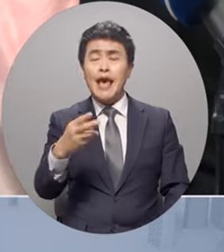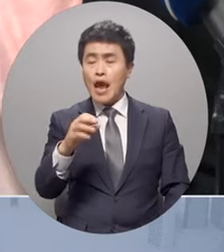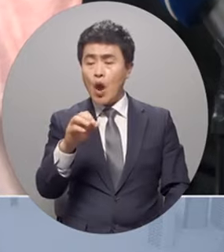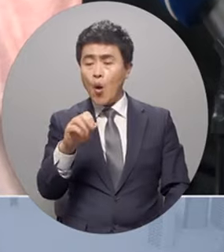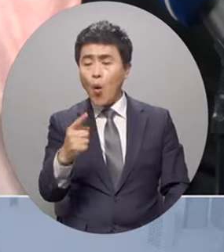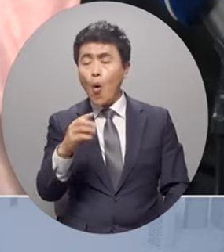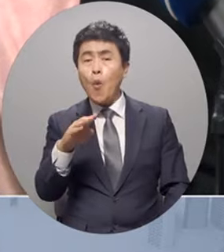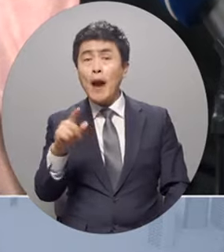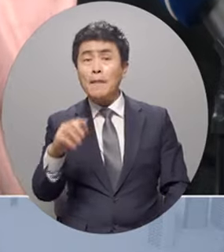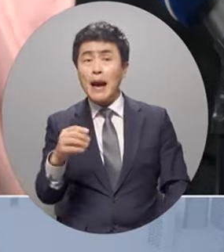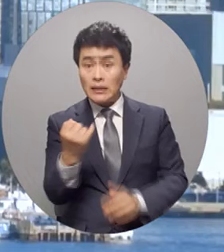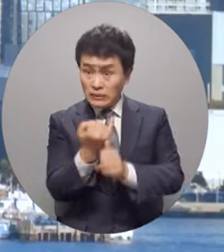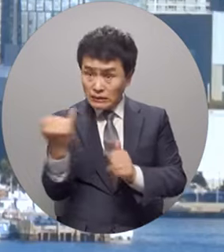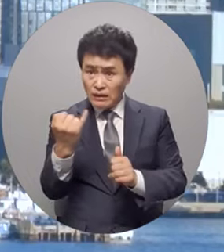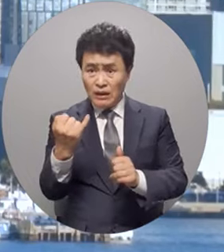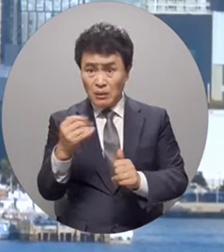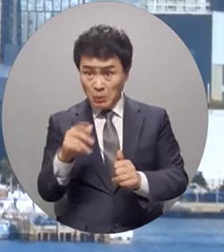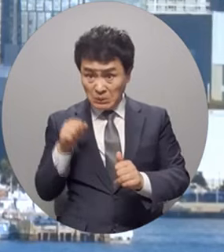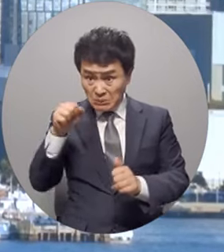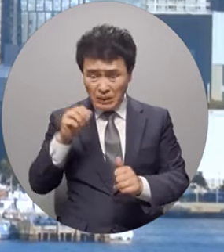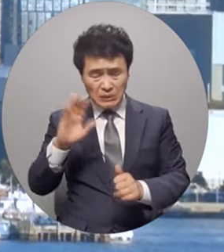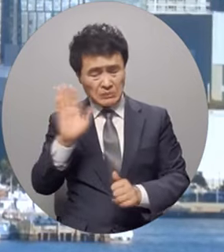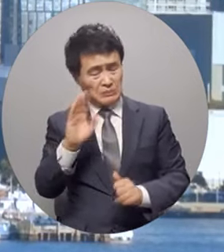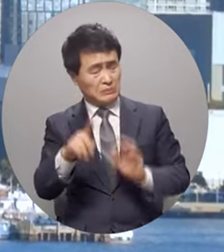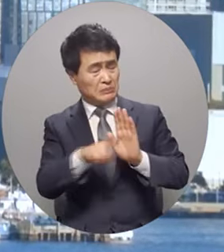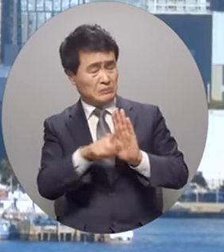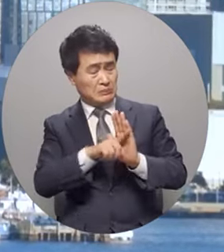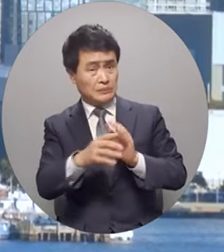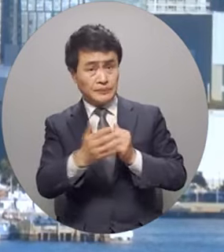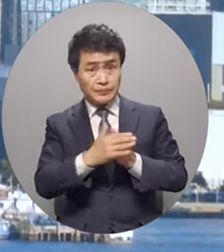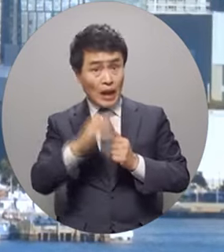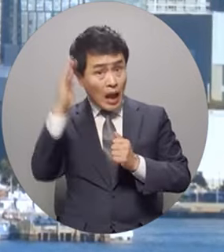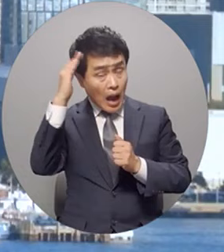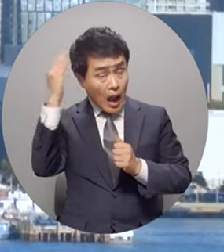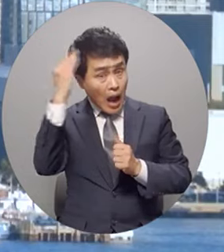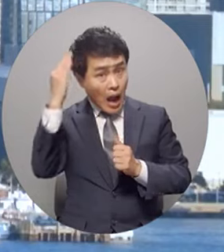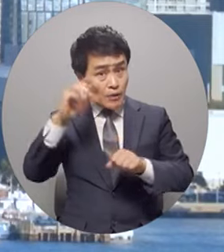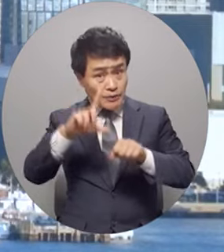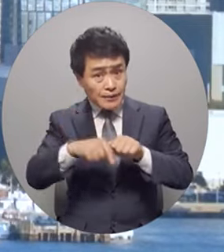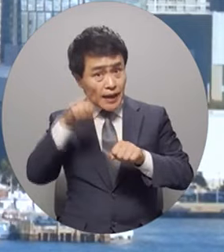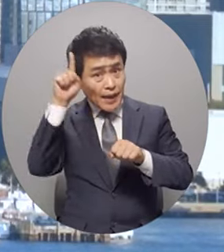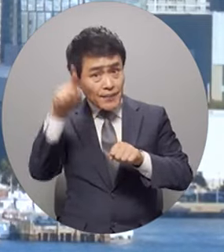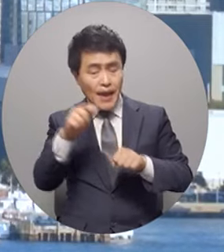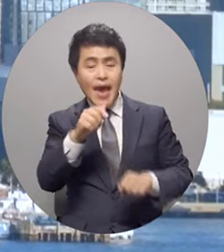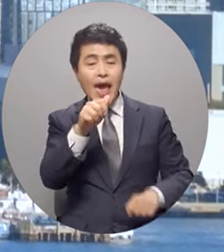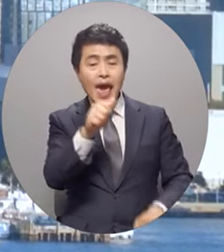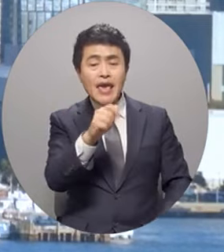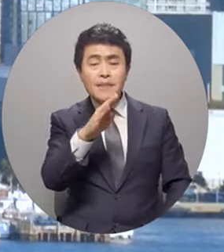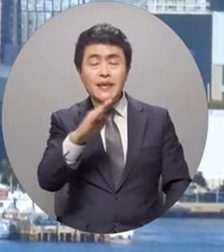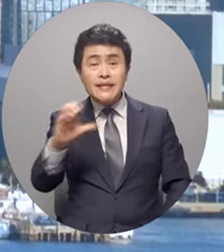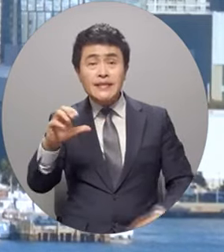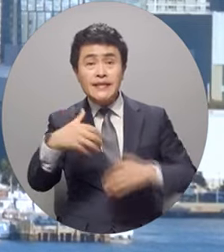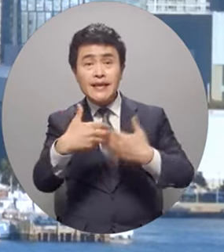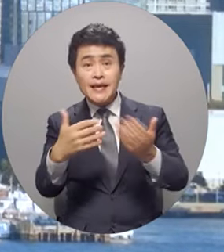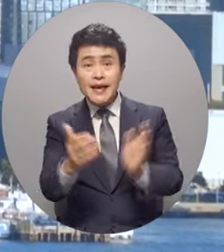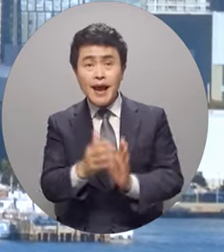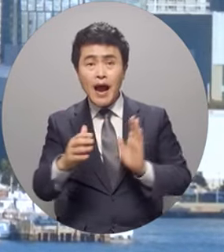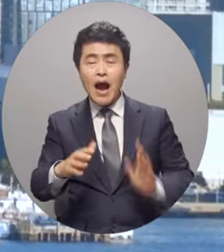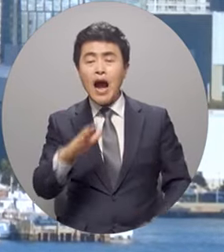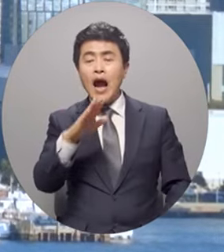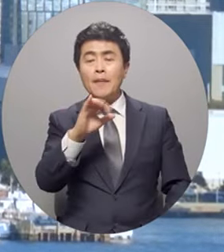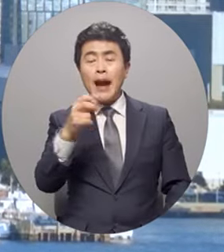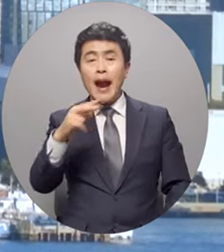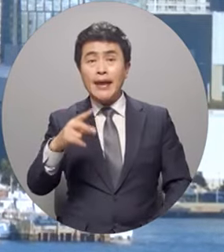출마에 부정적입니다. 한국 시간으로 내일 오전 미국 ABC 방송에서 바이든 대통령 심층 인터뷰가